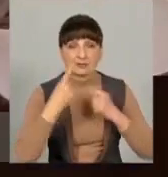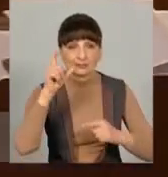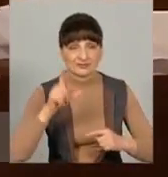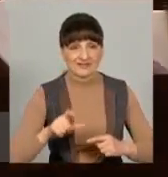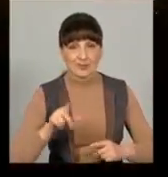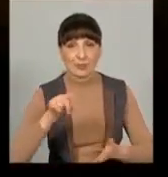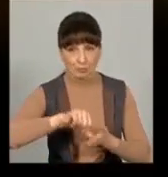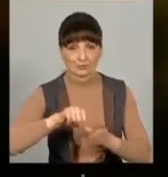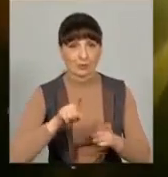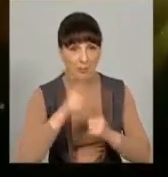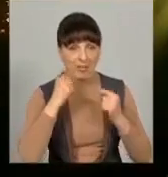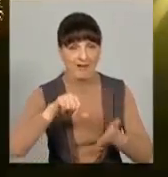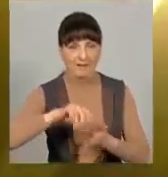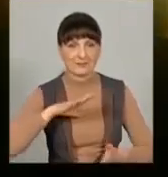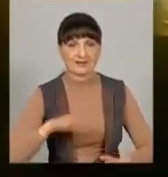самих участников.